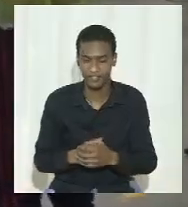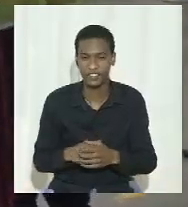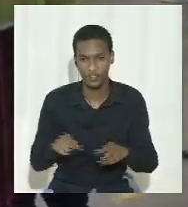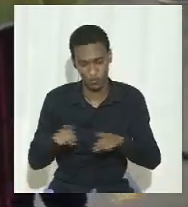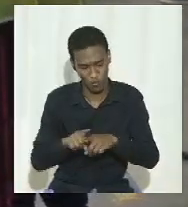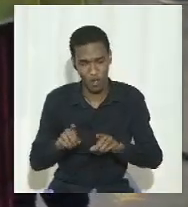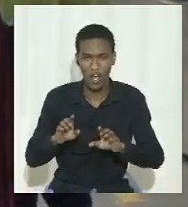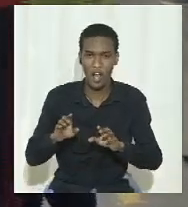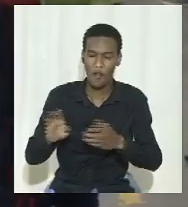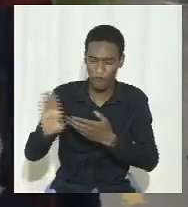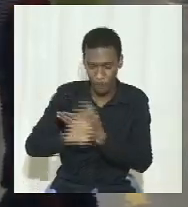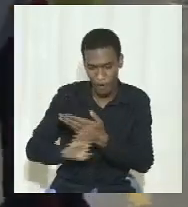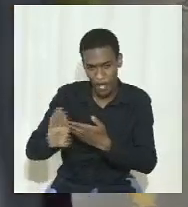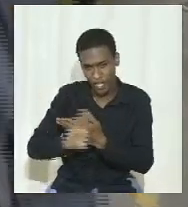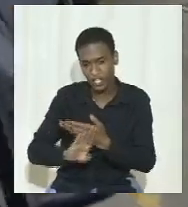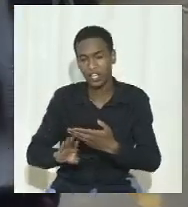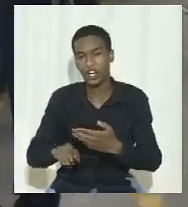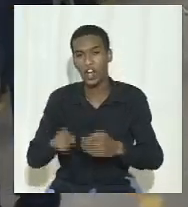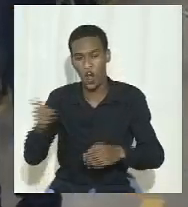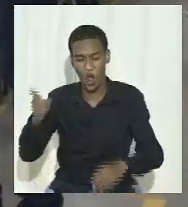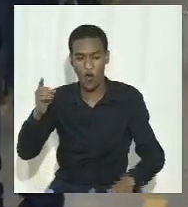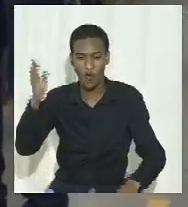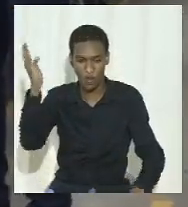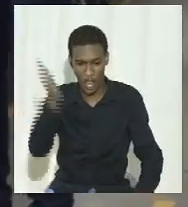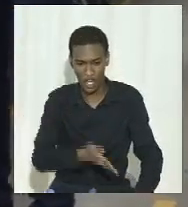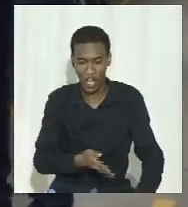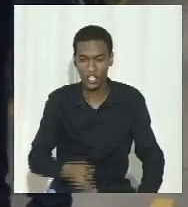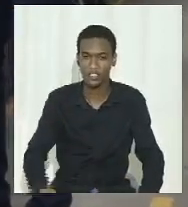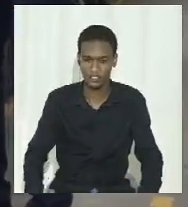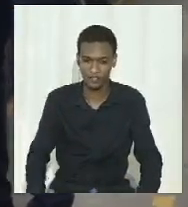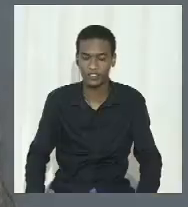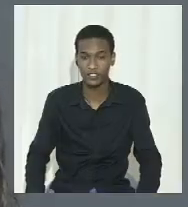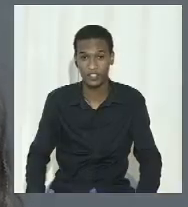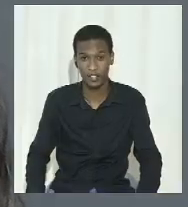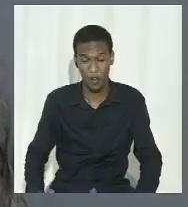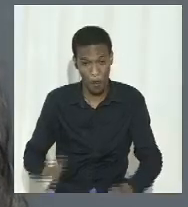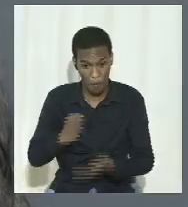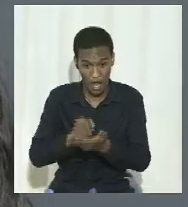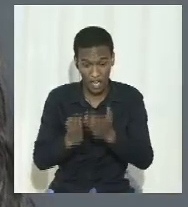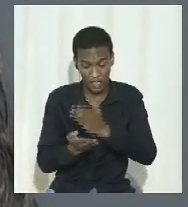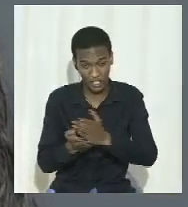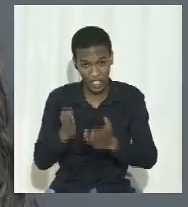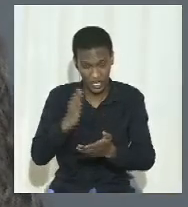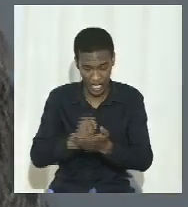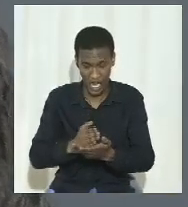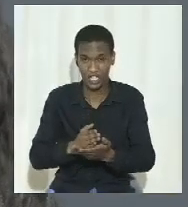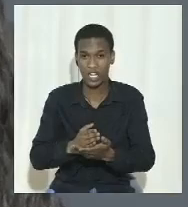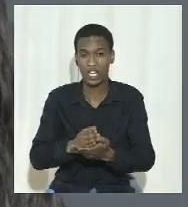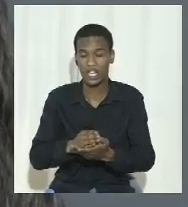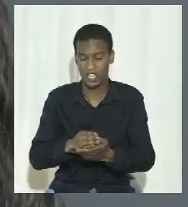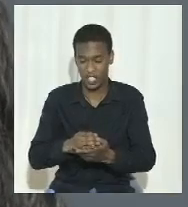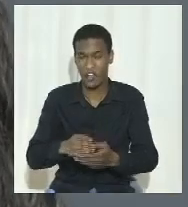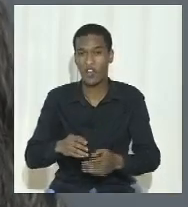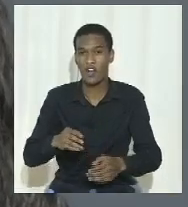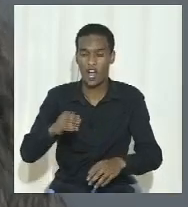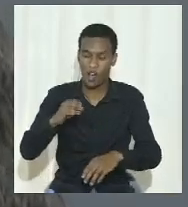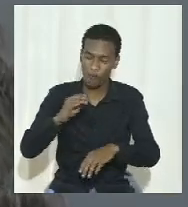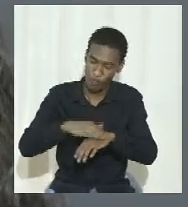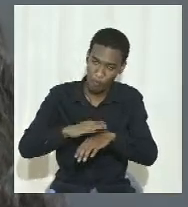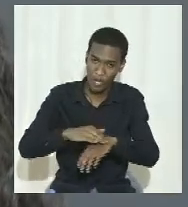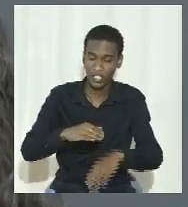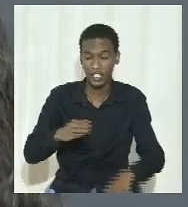ny lalàna. Ny fanatanterahana amin'ny atsakany sy andavany ny lalàna mifehy momba ny asa sy ny